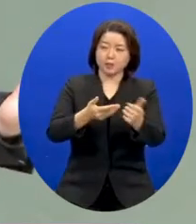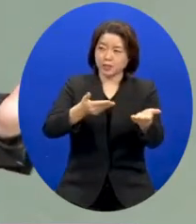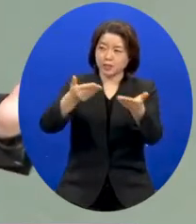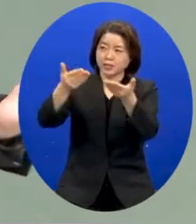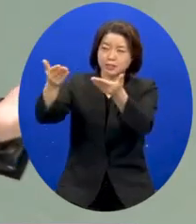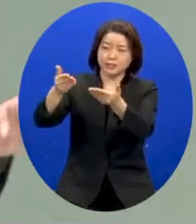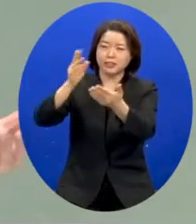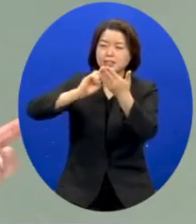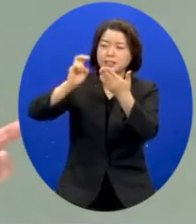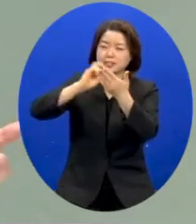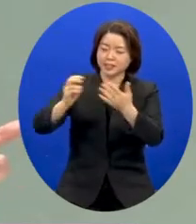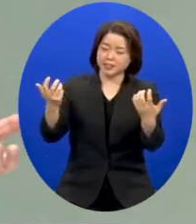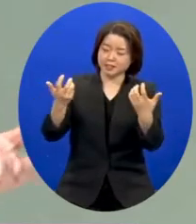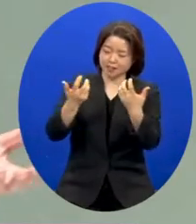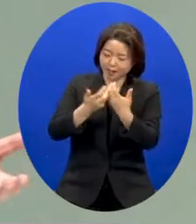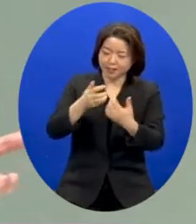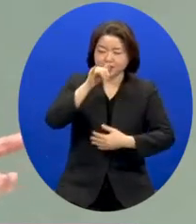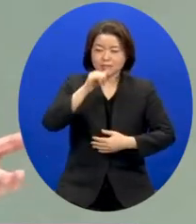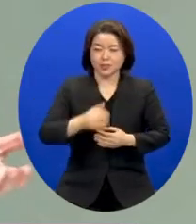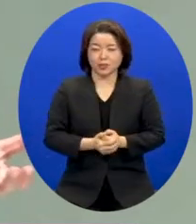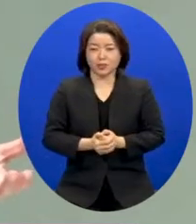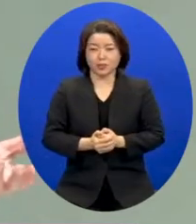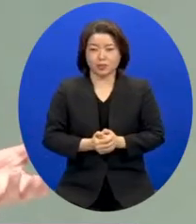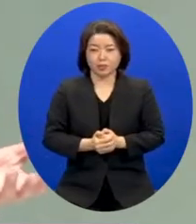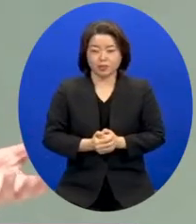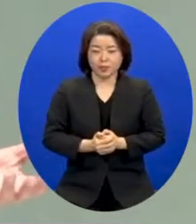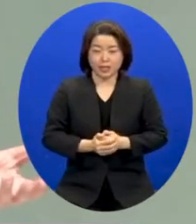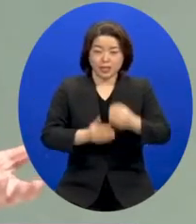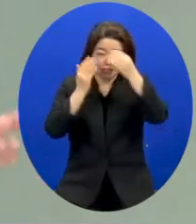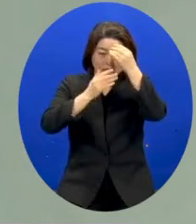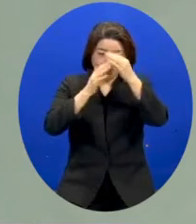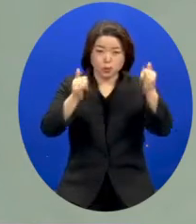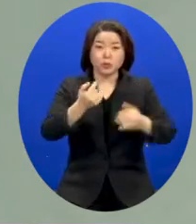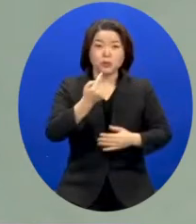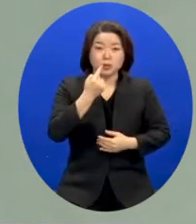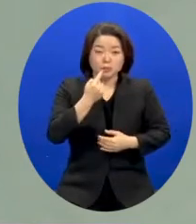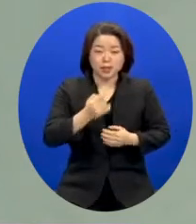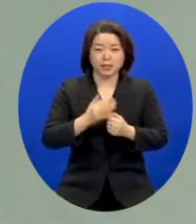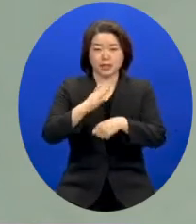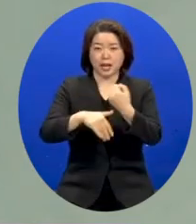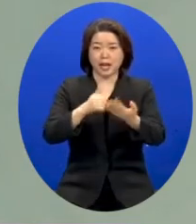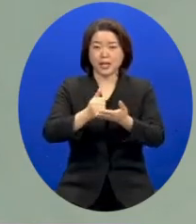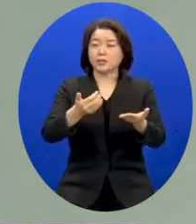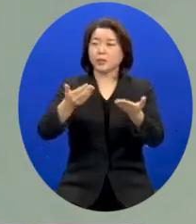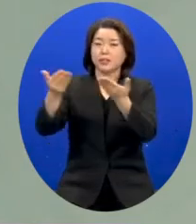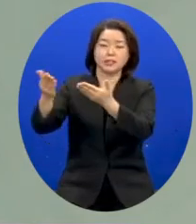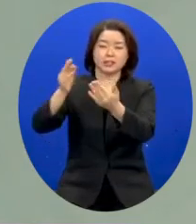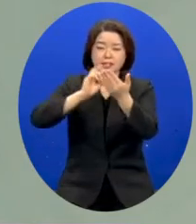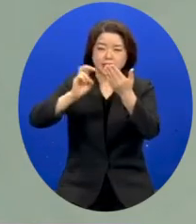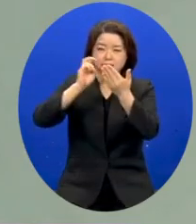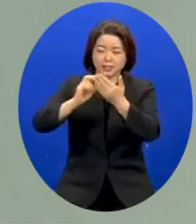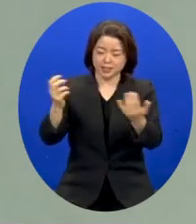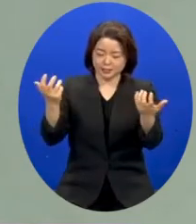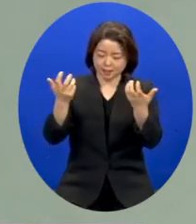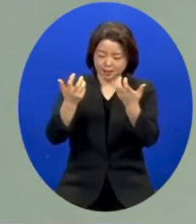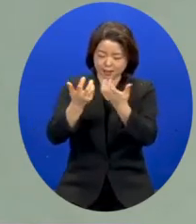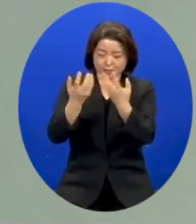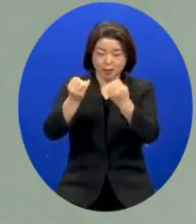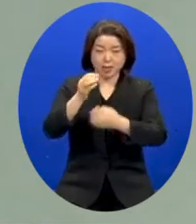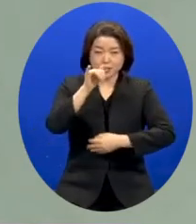가득합니다. 6절 앞부분에 성도들의 입에는 하나님께 드릴 찬양이 가득하고